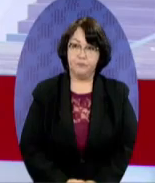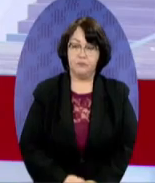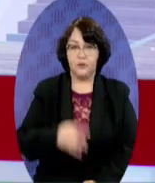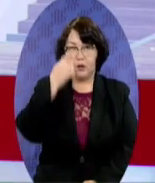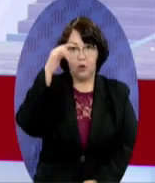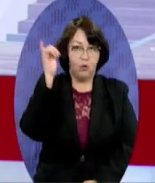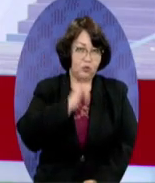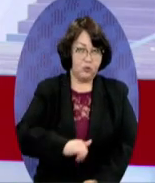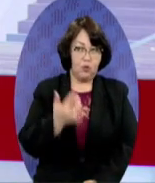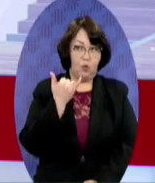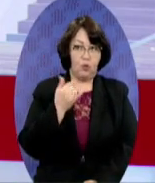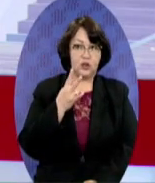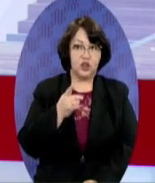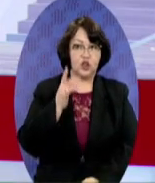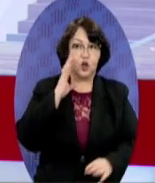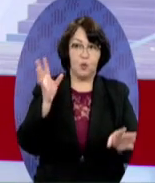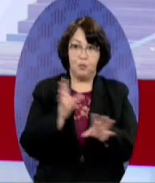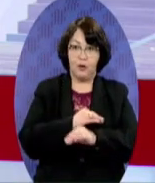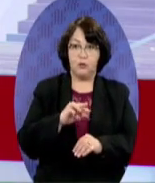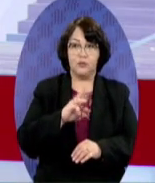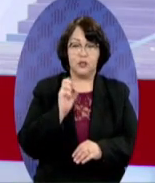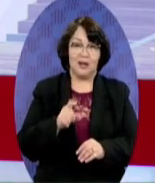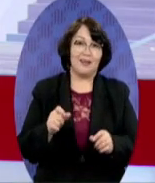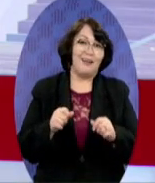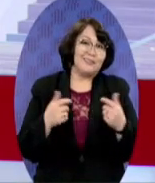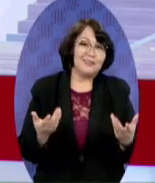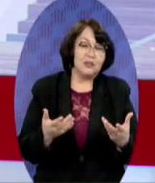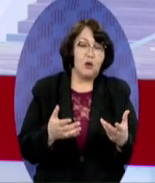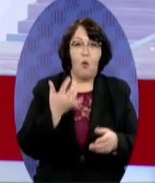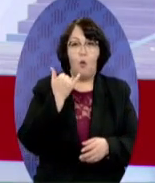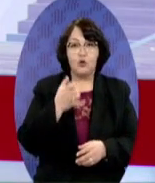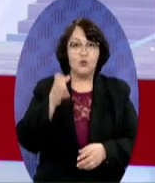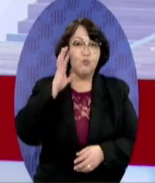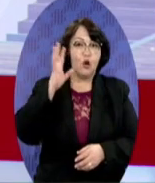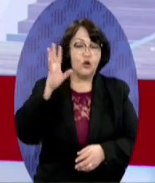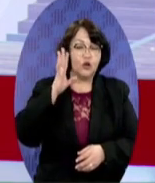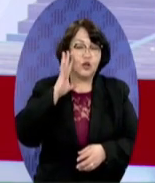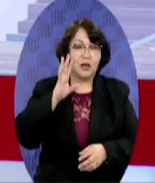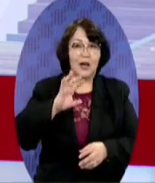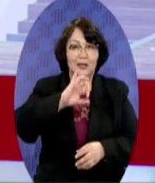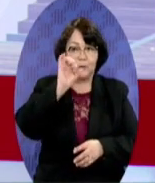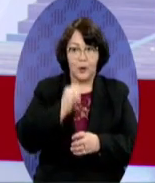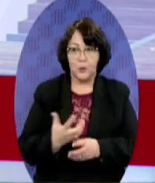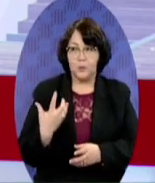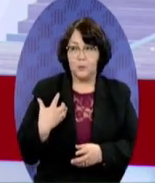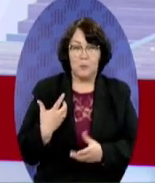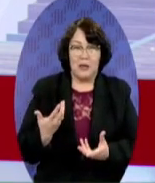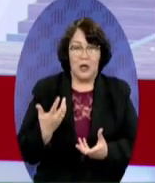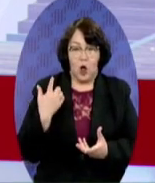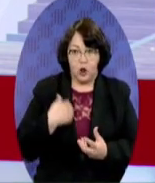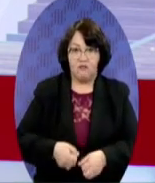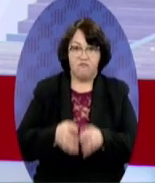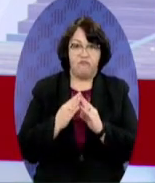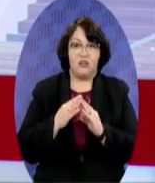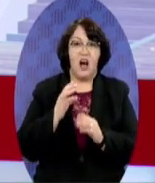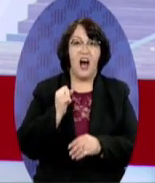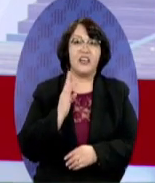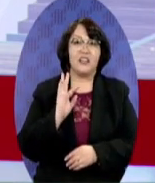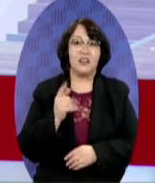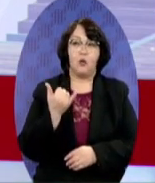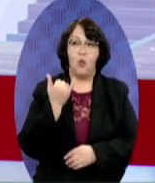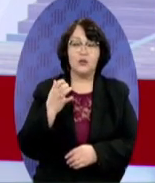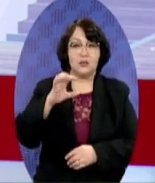Монгол улсад усны менежмент алдагдсан учир нь усны бодлогыг зангиддаг бие даасан газар байхгүй. Тиймээс усны агентлаг байгуулах ёстой гэсэн саналыг энэ салбарын